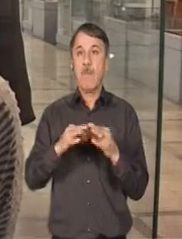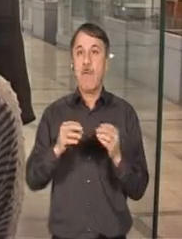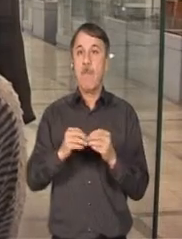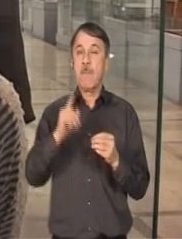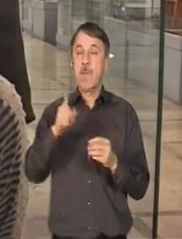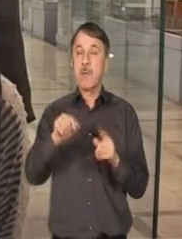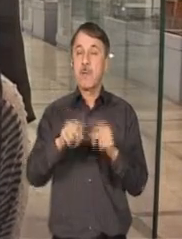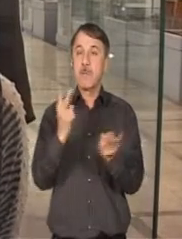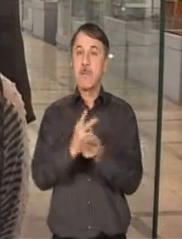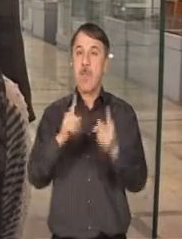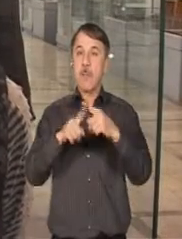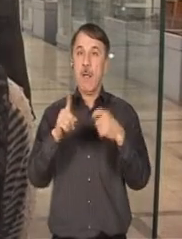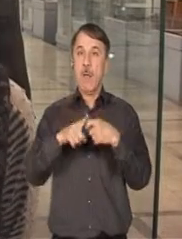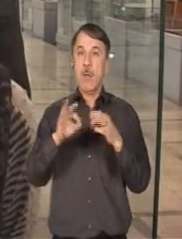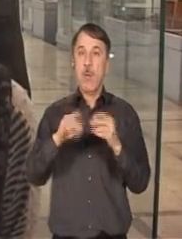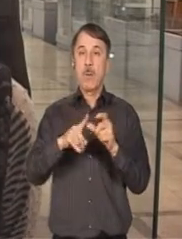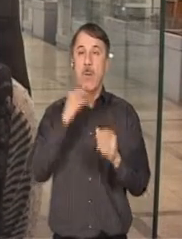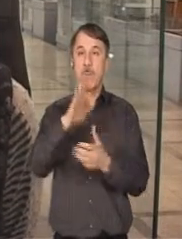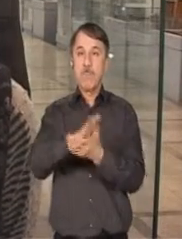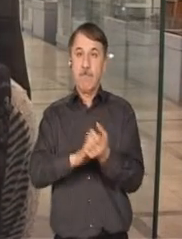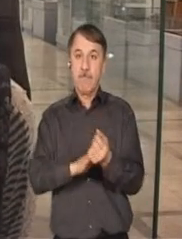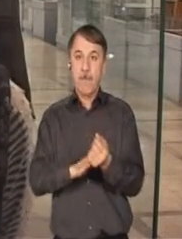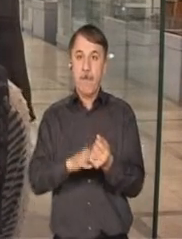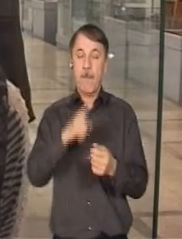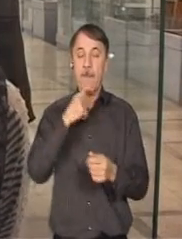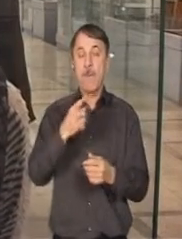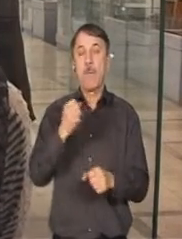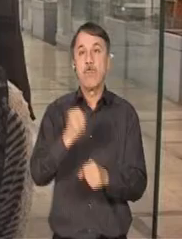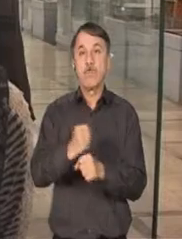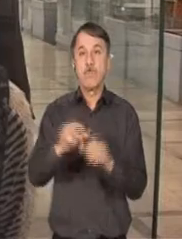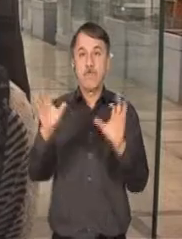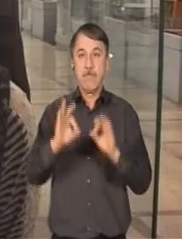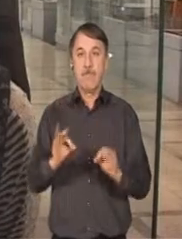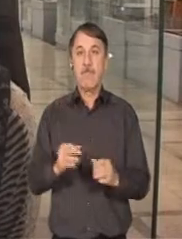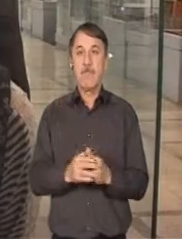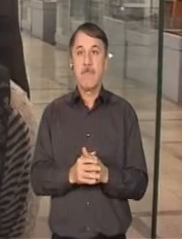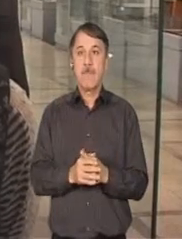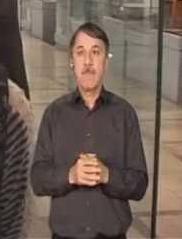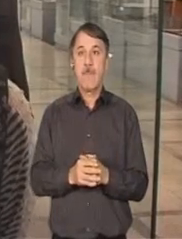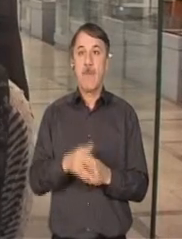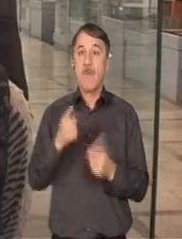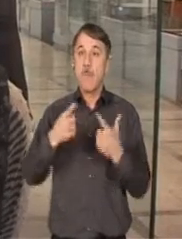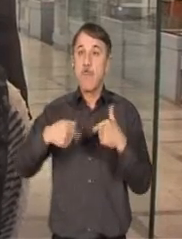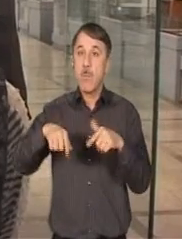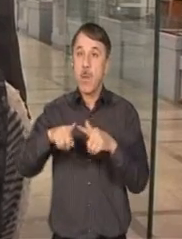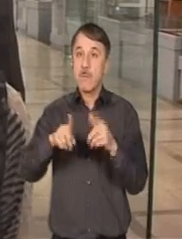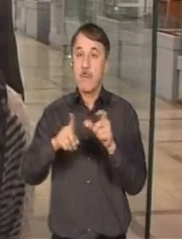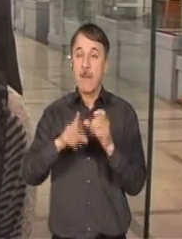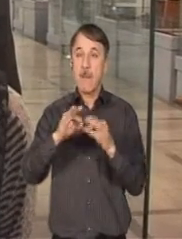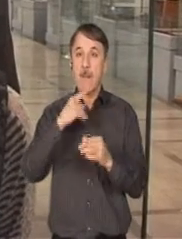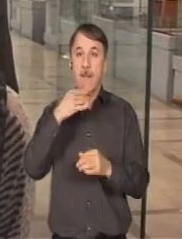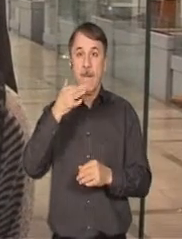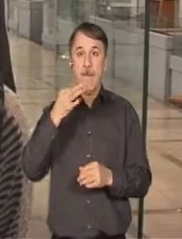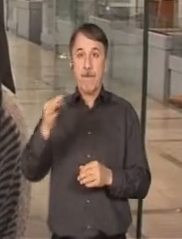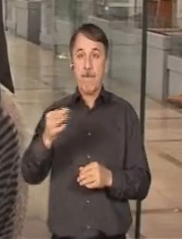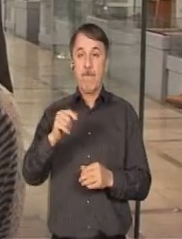bi ipak ostalo pri tome da se orden Svetog Save dobijaju samo građanska lica. Ono što je bitno to je da